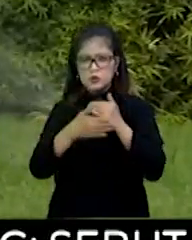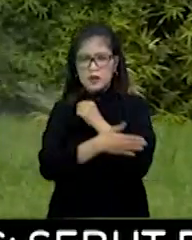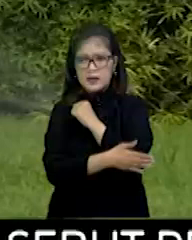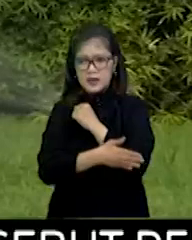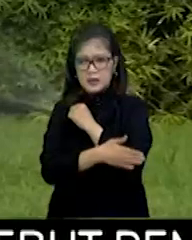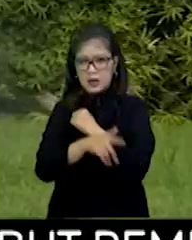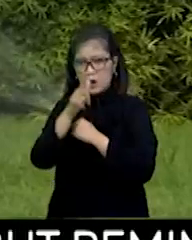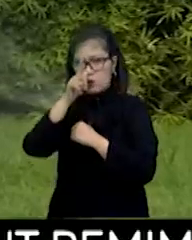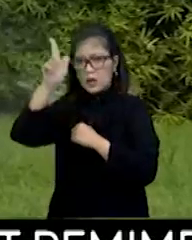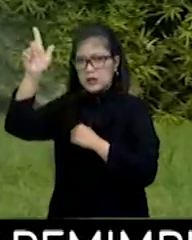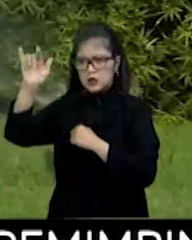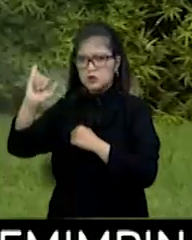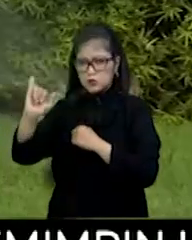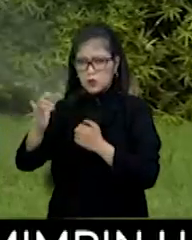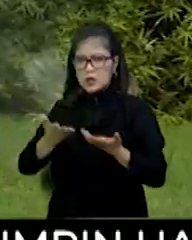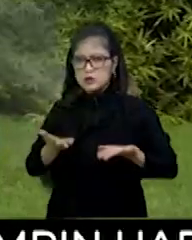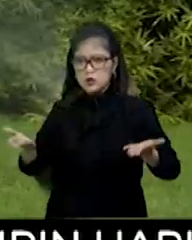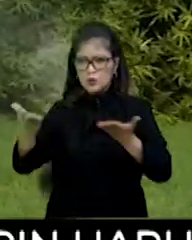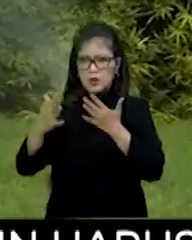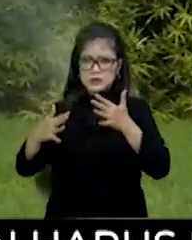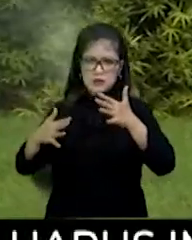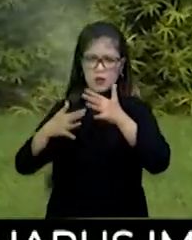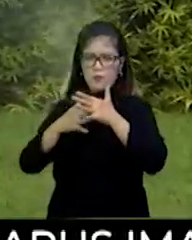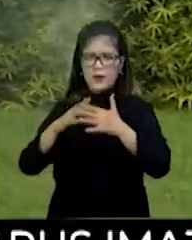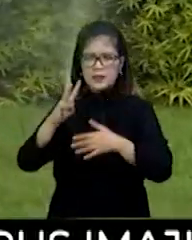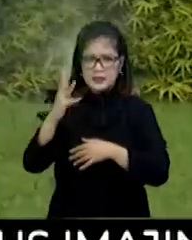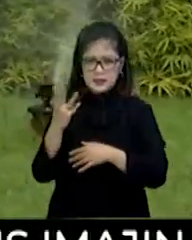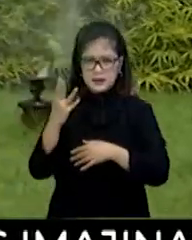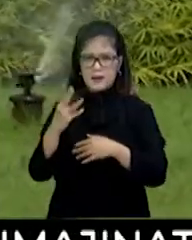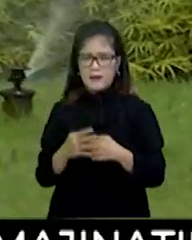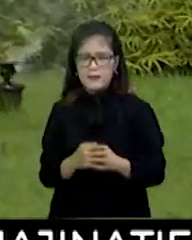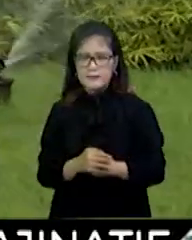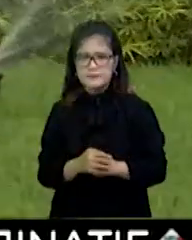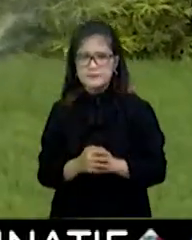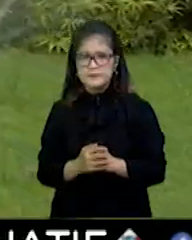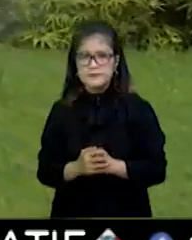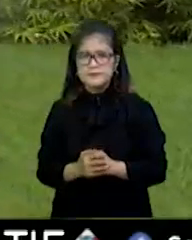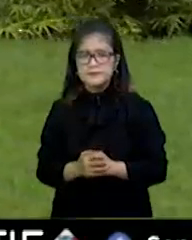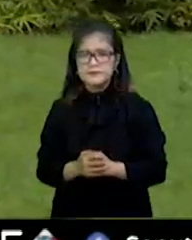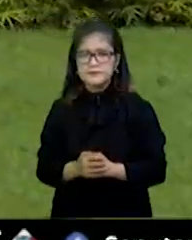sedang menghadapi gelombang ketiga. Dari Jakarta, Nadia Raisa, Dias Triawan, Ainus Maporkan.